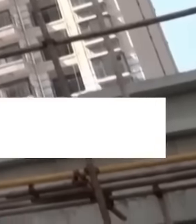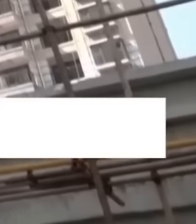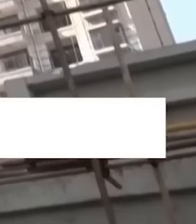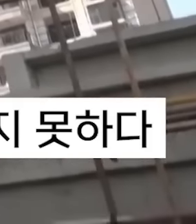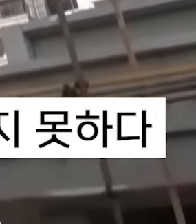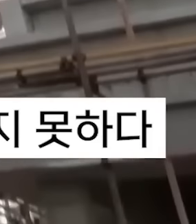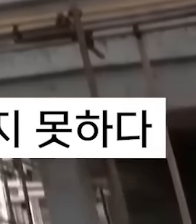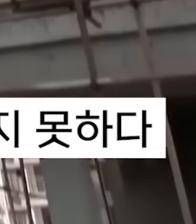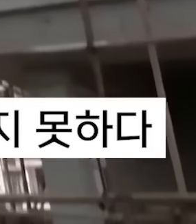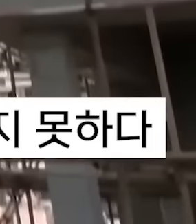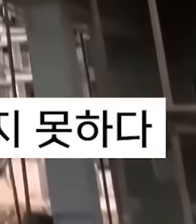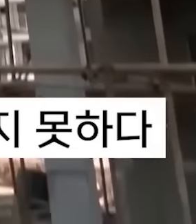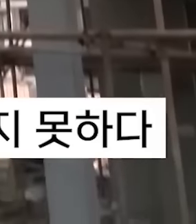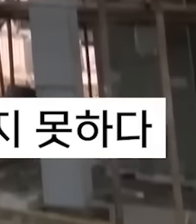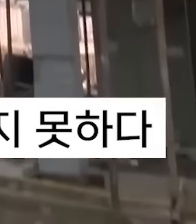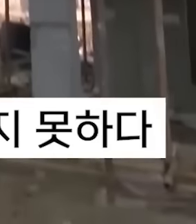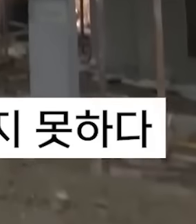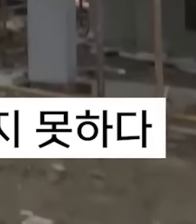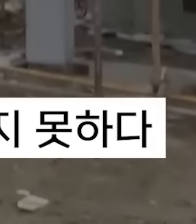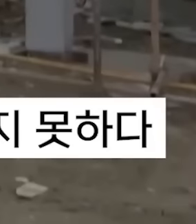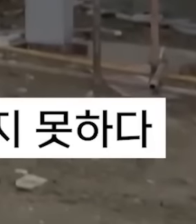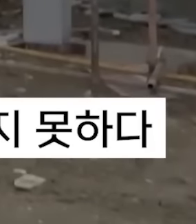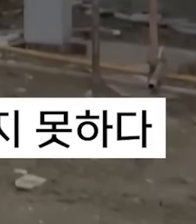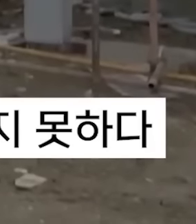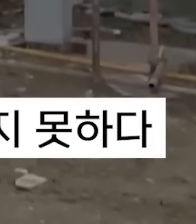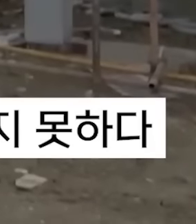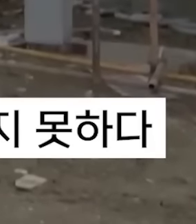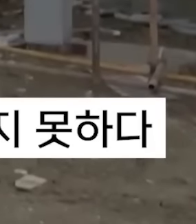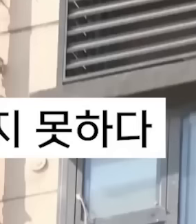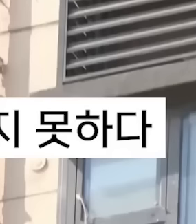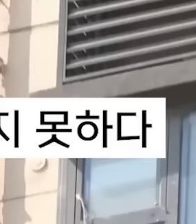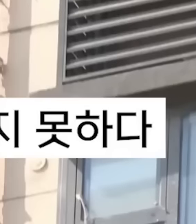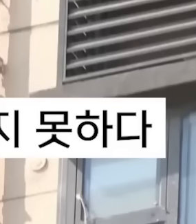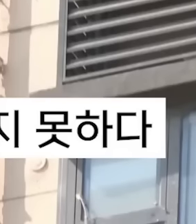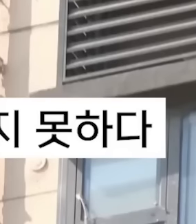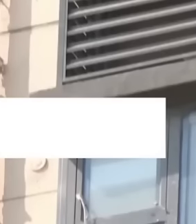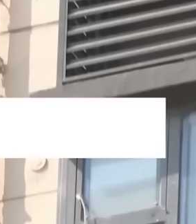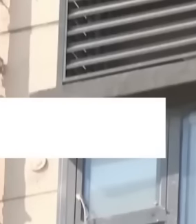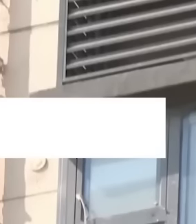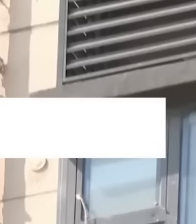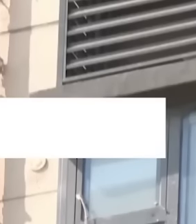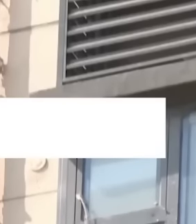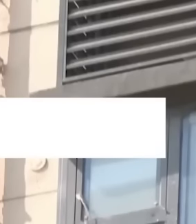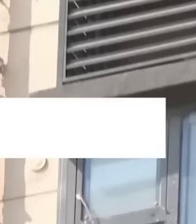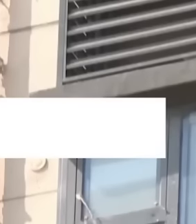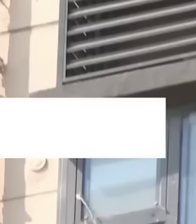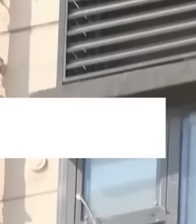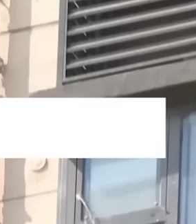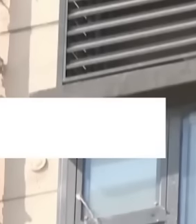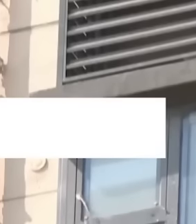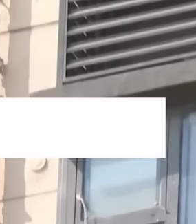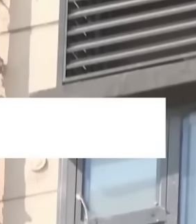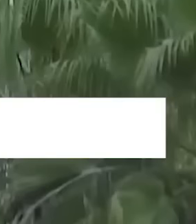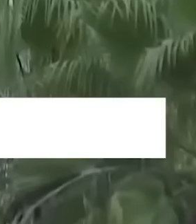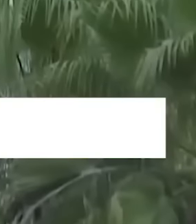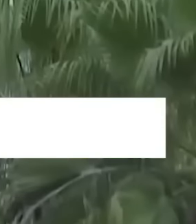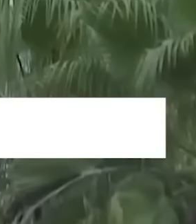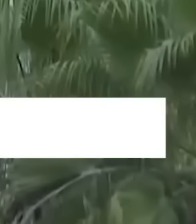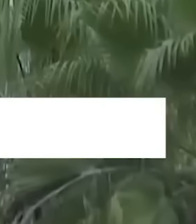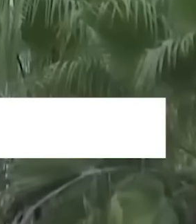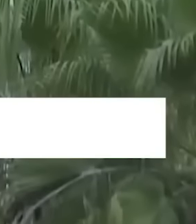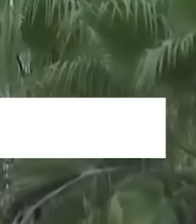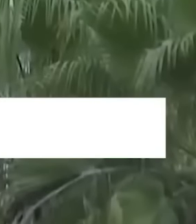말한다며 그렇게 많은 집을 비워놓고 부동산을 개발하는 건 현명하지 못하다 부동산 기업은 일찌감치 적극적인